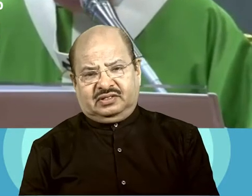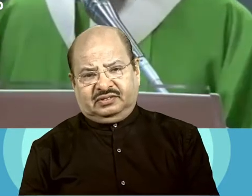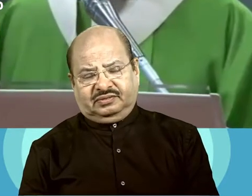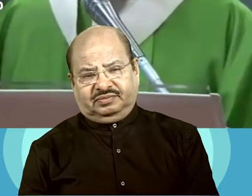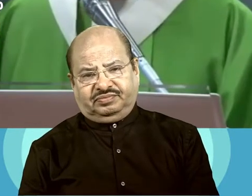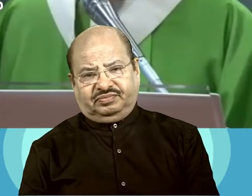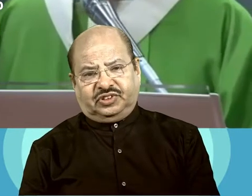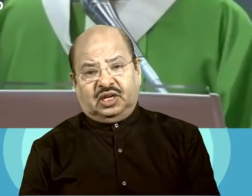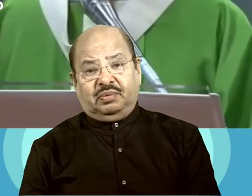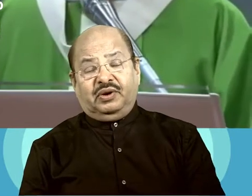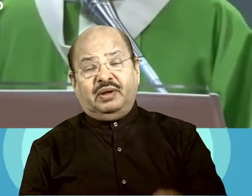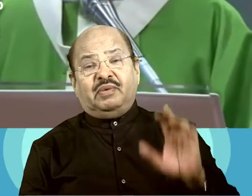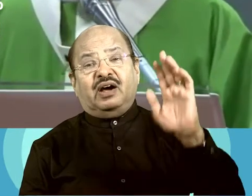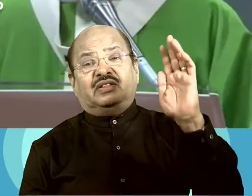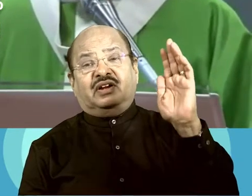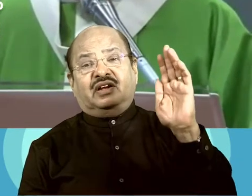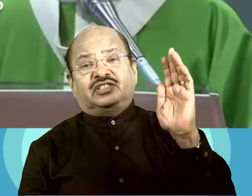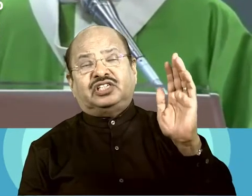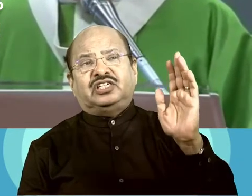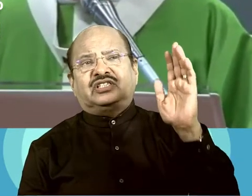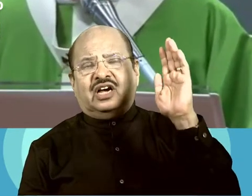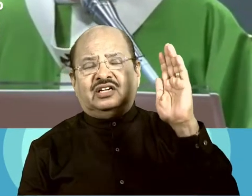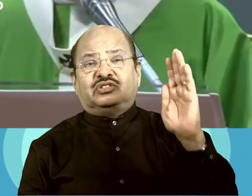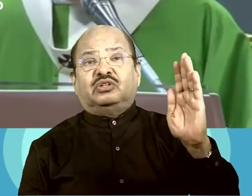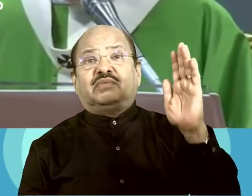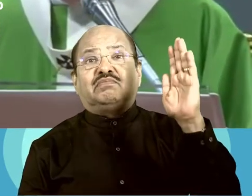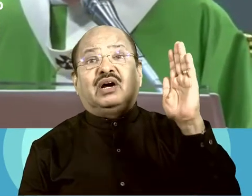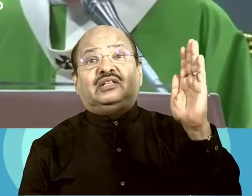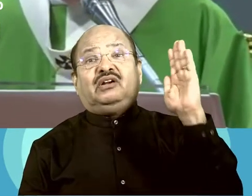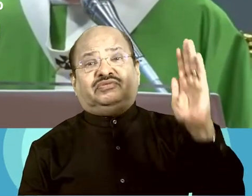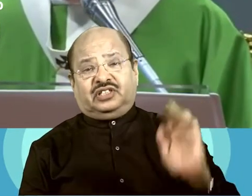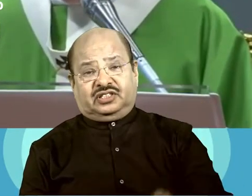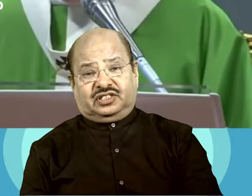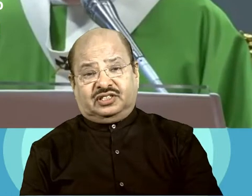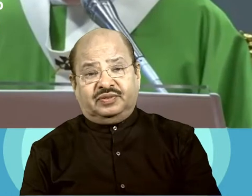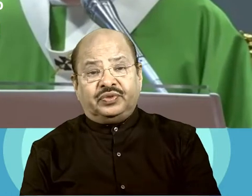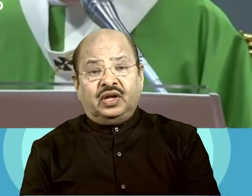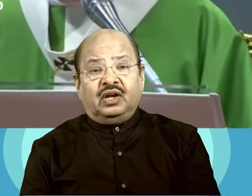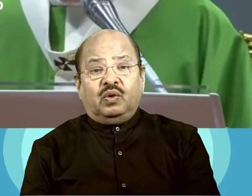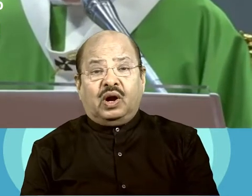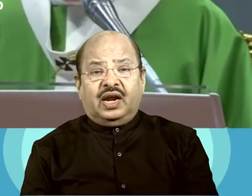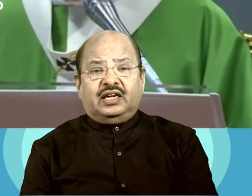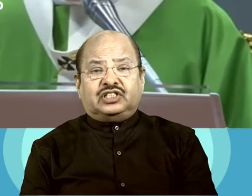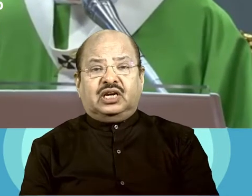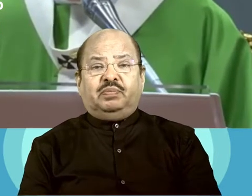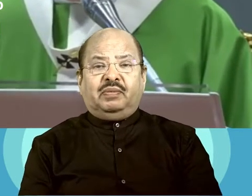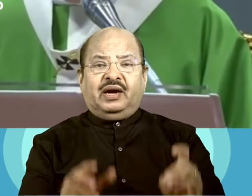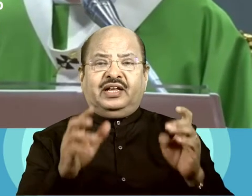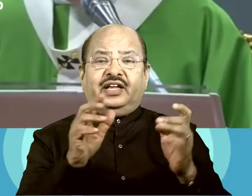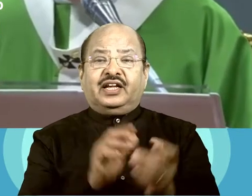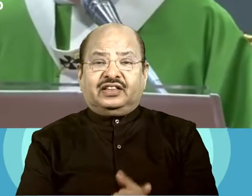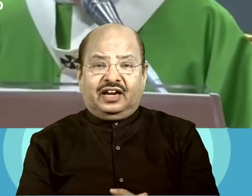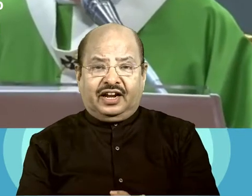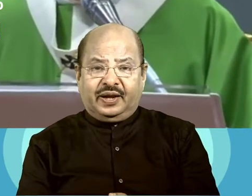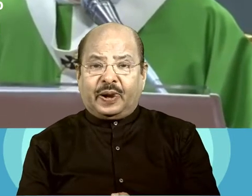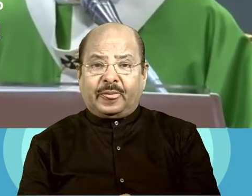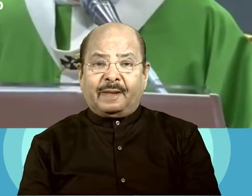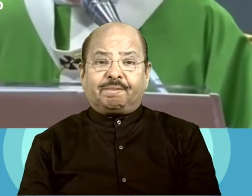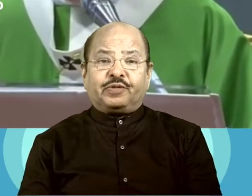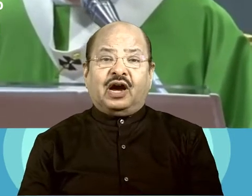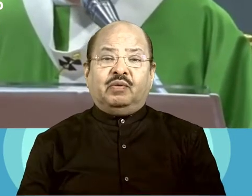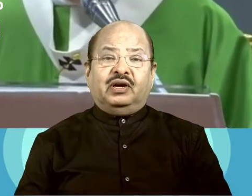മാതൃകയാണവൾ. സഭയുടെ മാതൃക, ഷീസ് ആൾസോ ദ മദർ ഓഫ് ചർച്ച്. വളരെ ചെറുപ്പമായിരിക്കെ